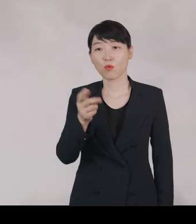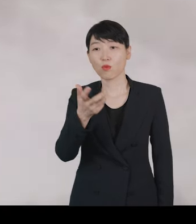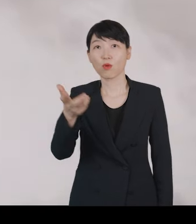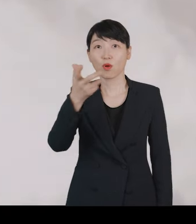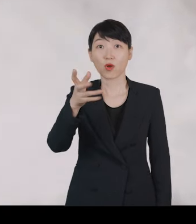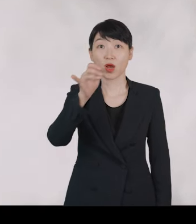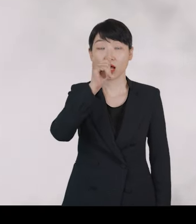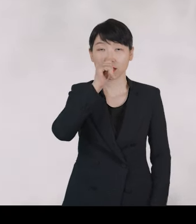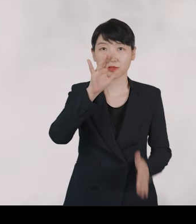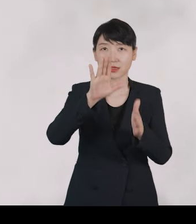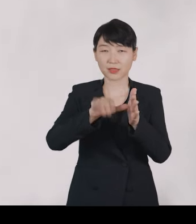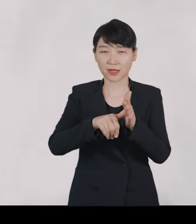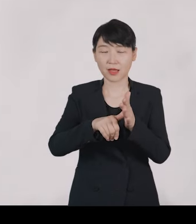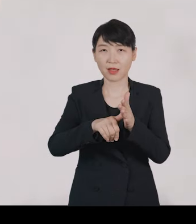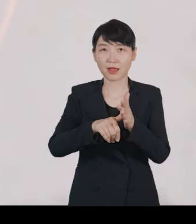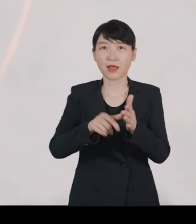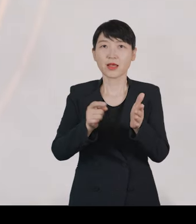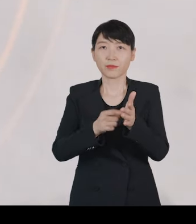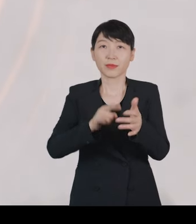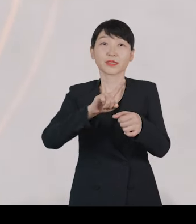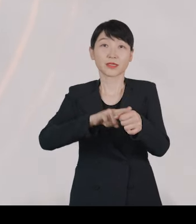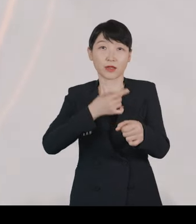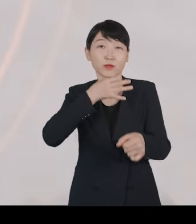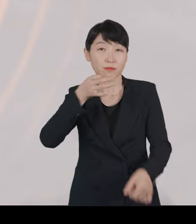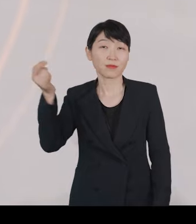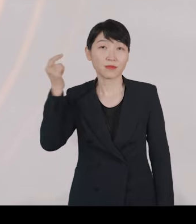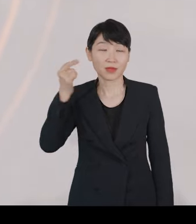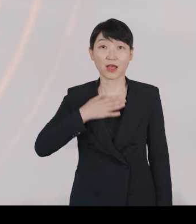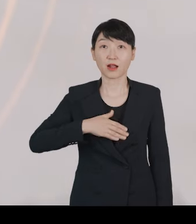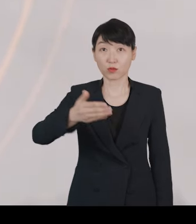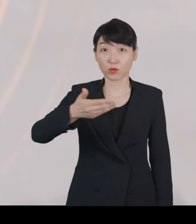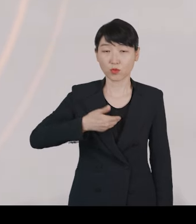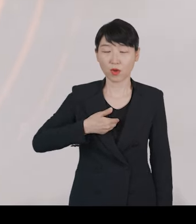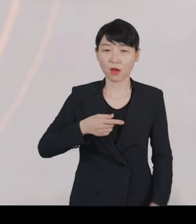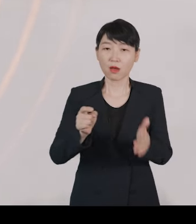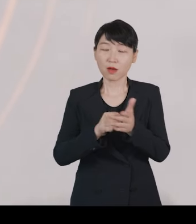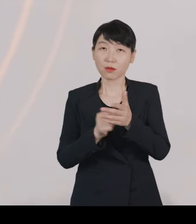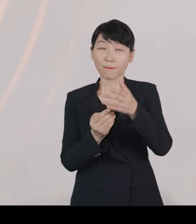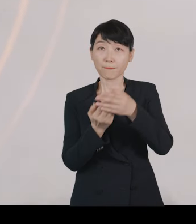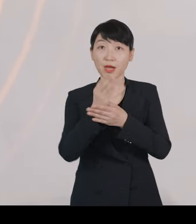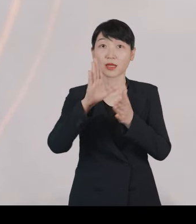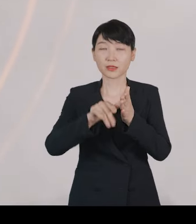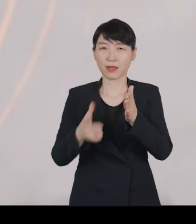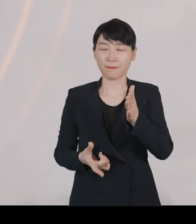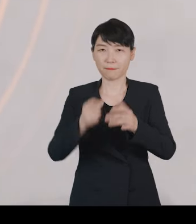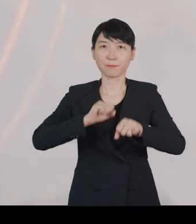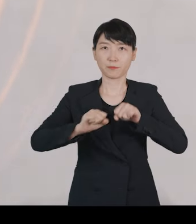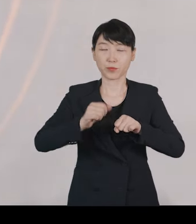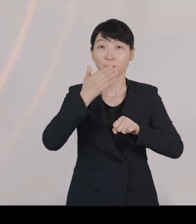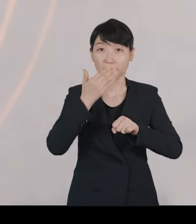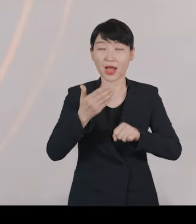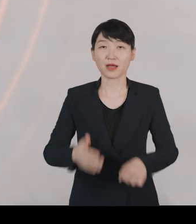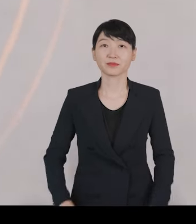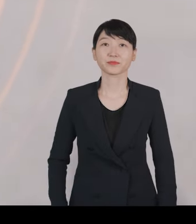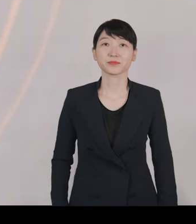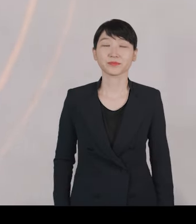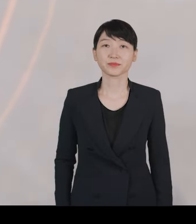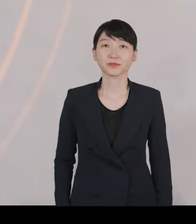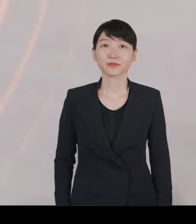화재 감지기는 연기가 감지되면 자동 음성 경보 알림 기능으로 비상시 빠르게 대응할 수